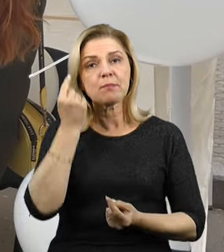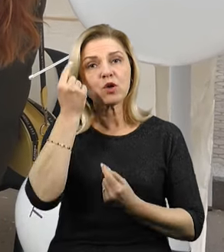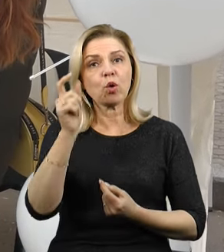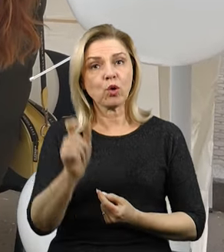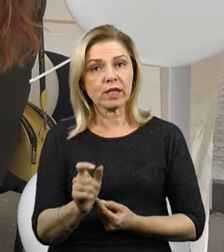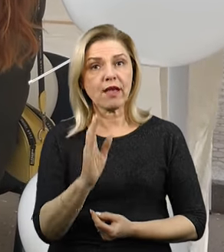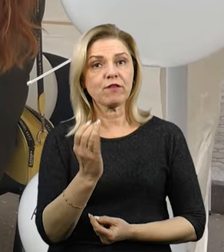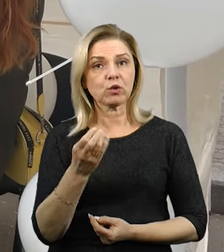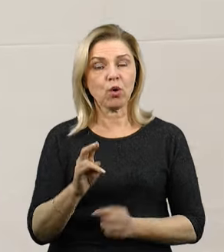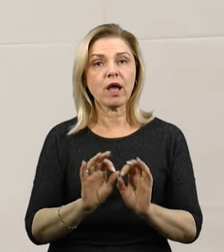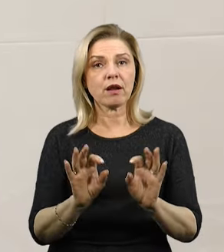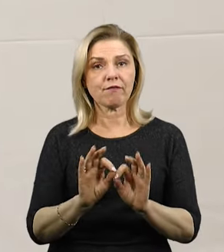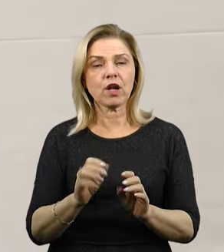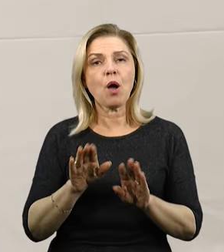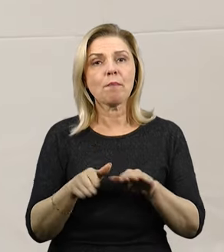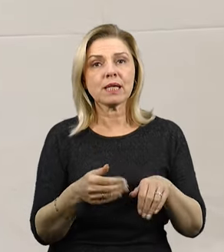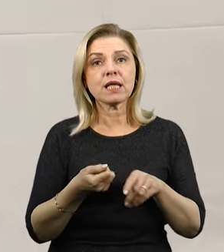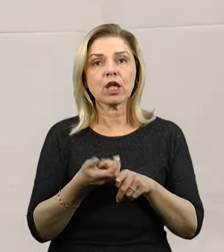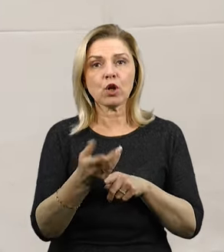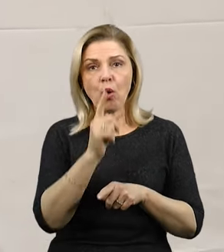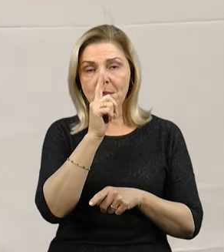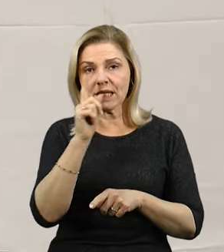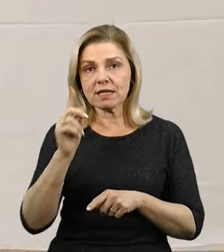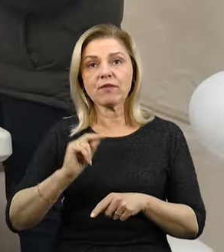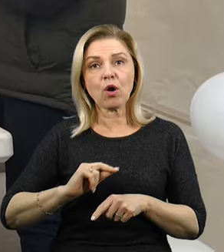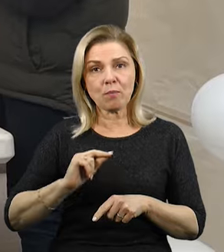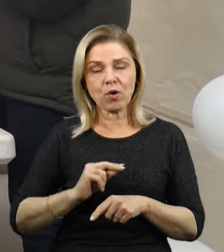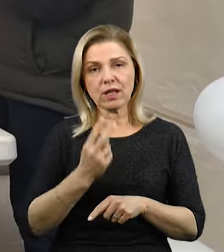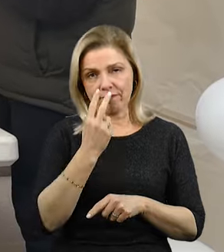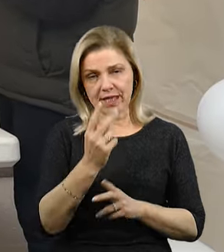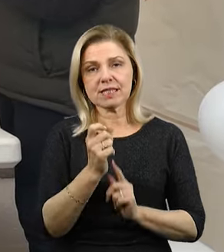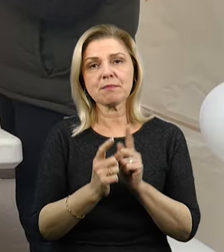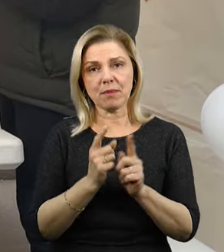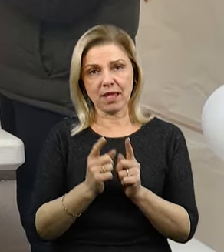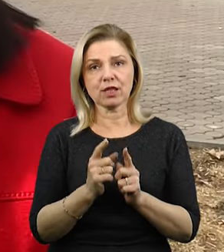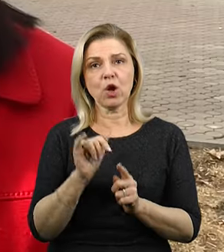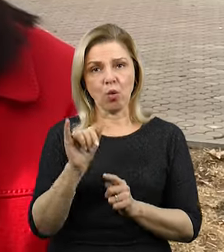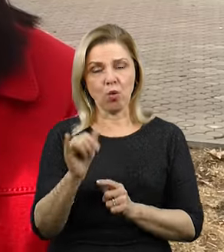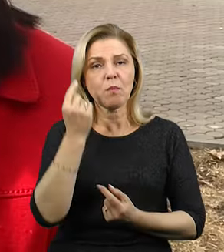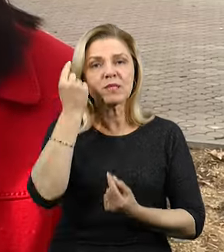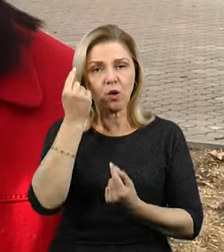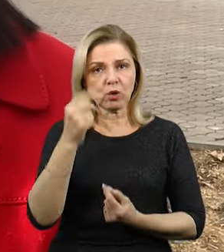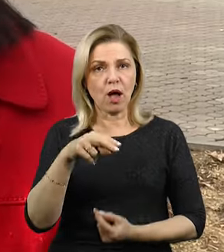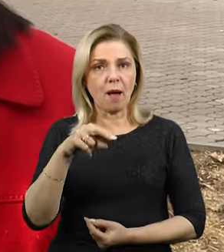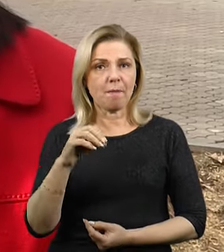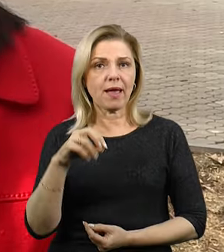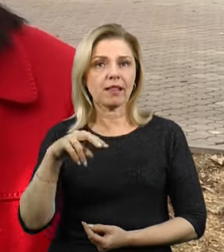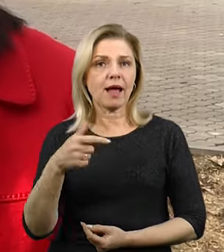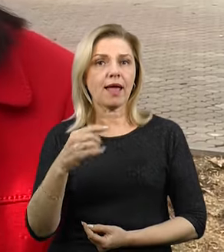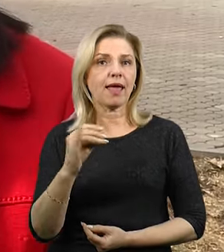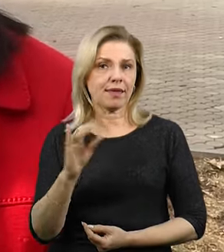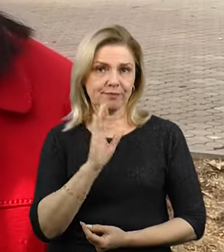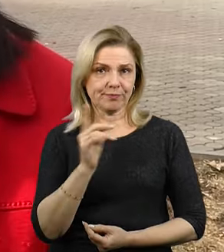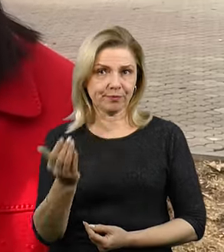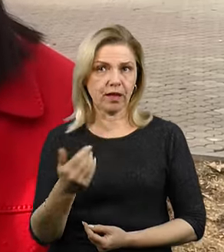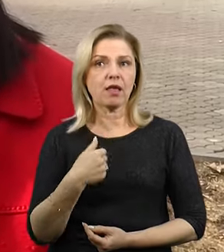розповідає Після кількох місяців роботи бачи позитивні зміни в ментальному здоров'ї пелагеї Я захоплююсь нею тому що вона